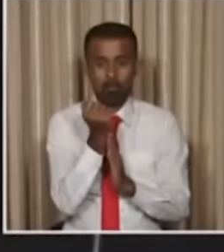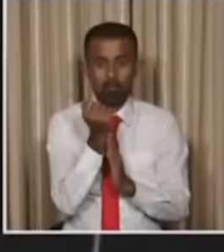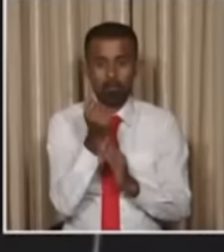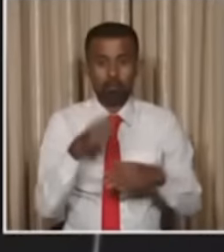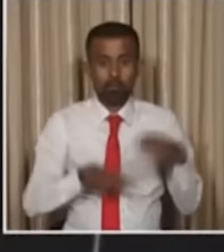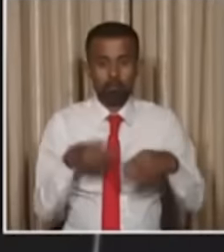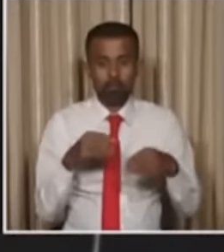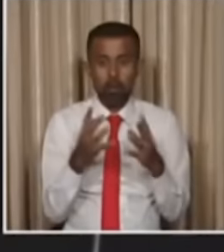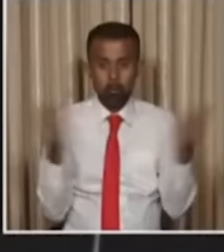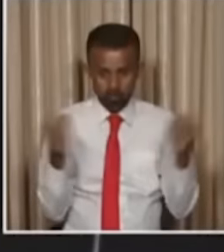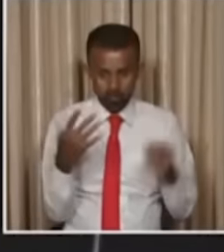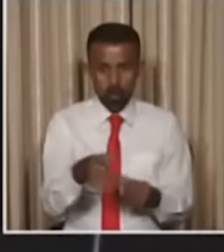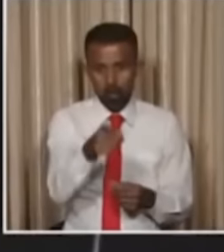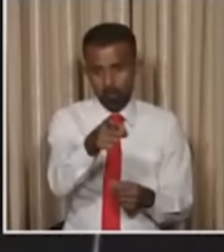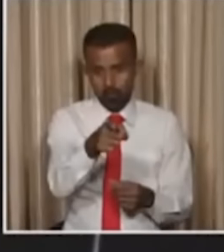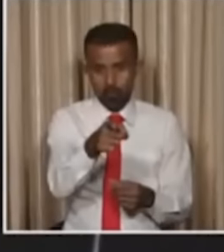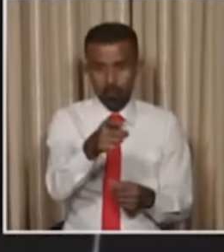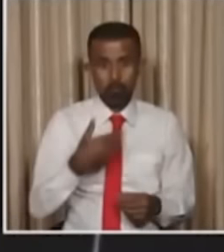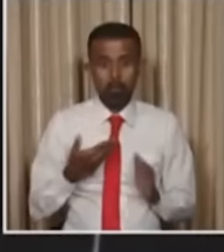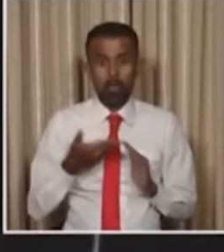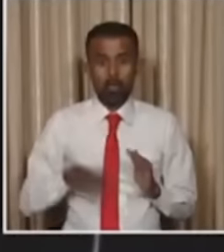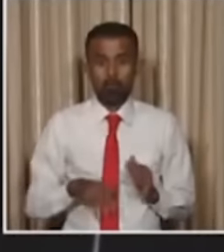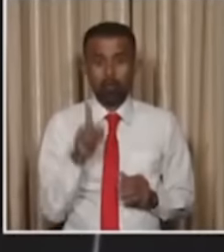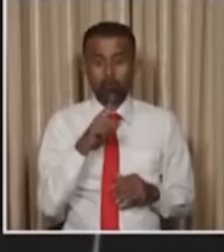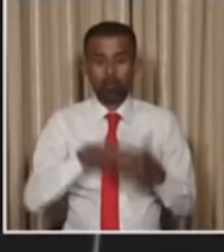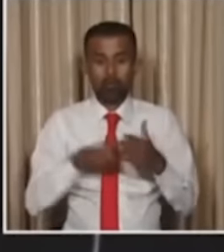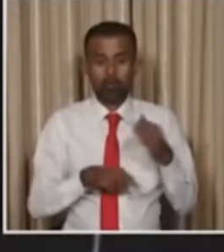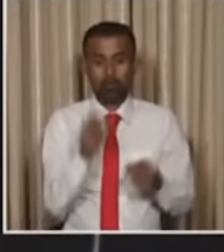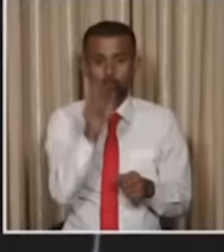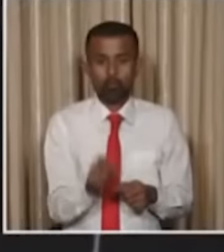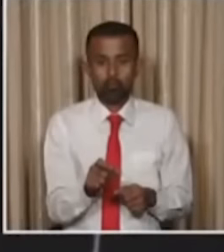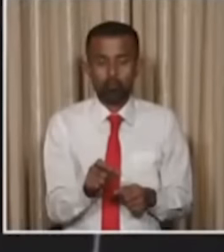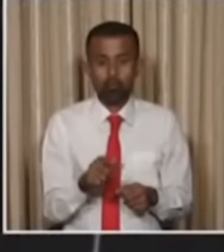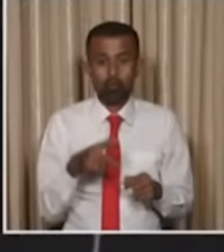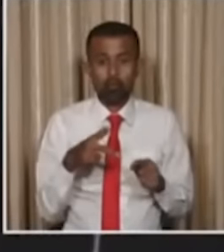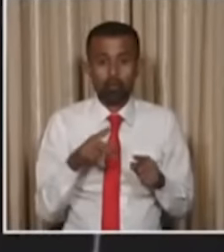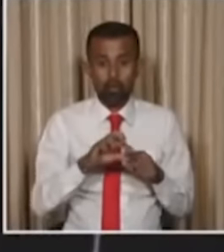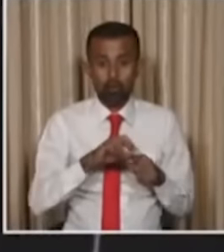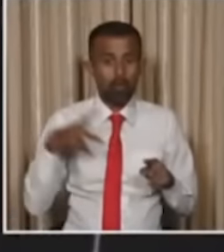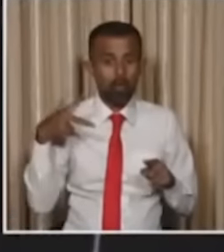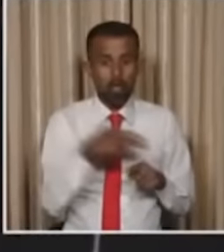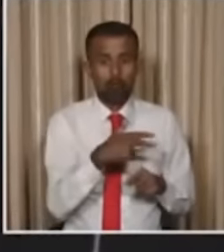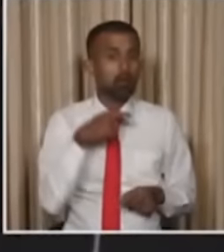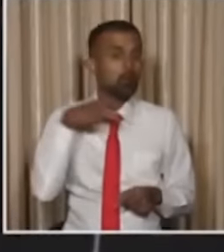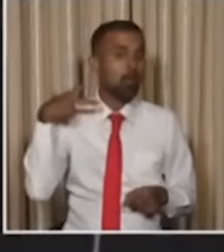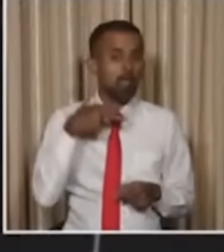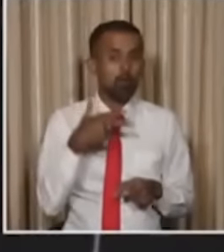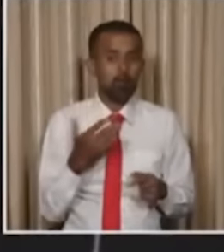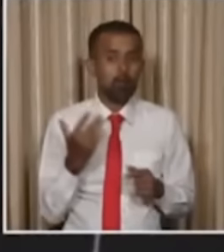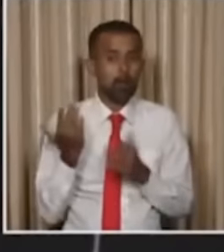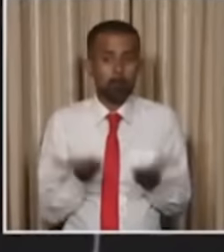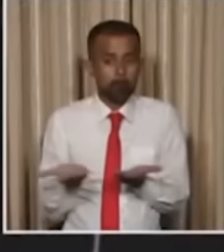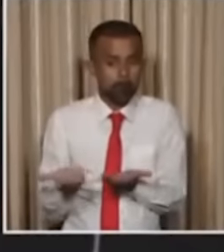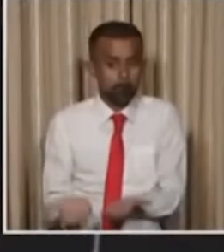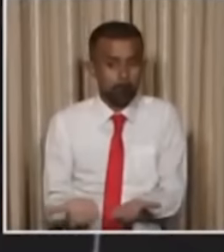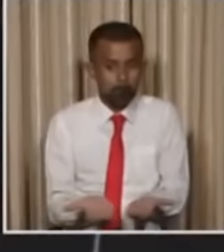ඡන්දේ නැති කරලා තමුන් ආශ්‍රයලා මගේ ගමේ පළවෙනි ඡන්දේ දාපු කෙනා ඇඟිල්ල කපලා බෙල්ල කපලා මිනි පෙට්ටිය පහලින් ගෙනියන්නේ